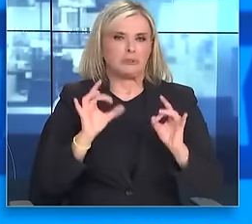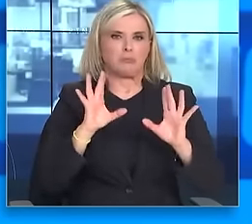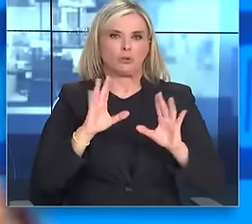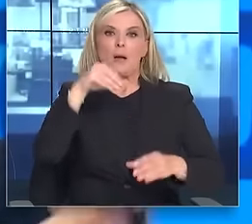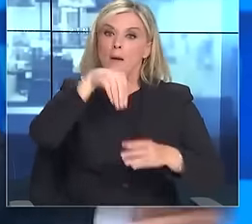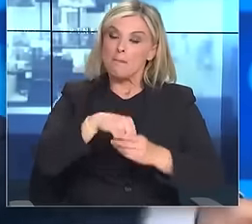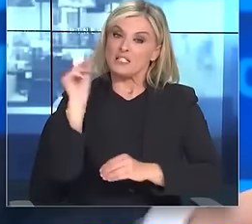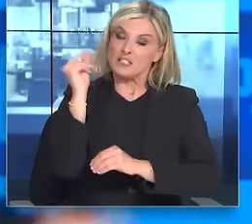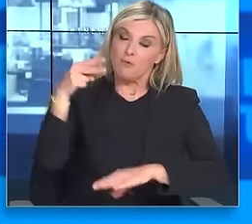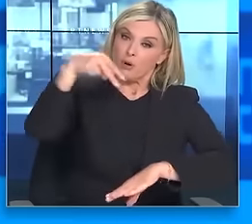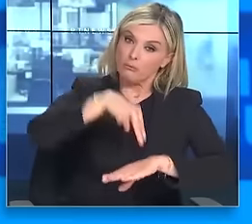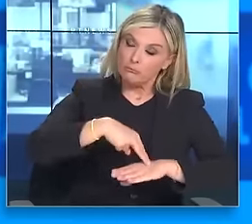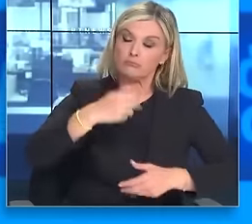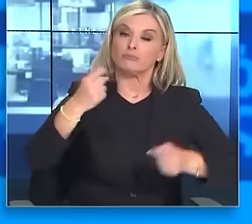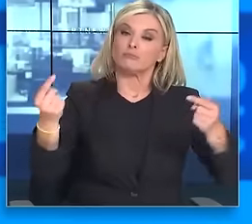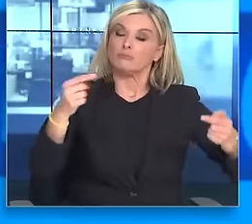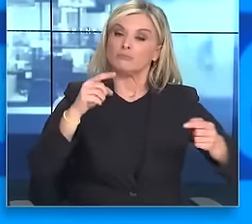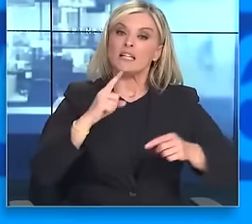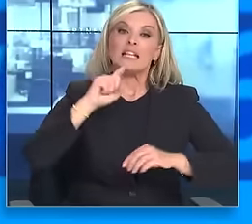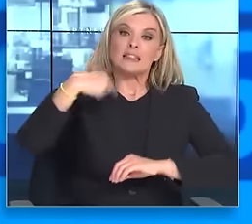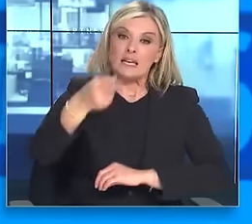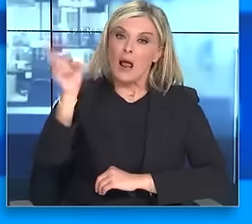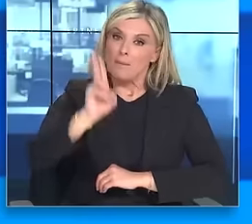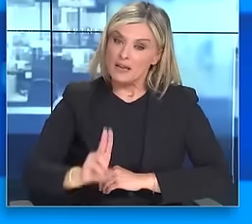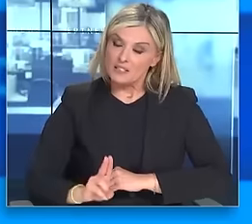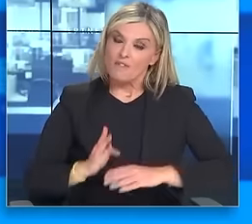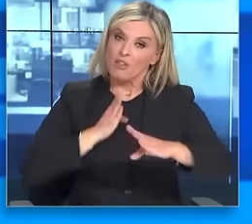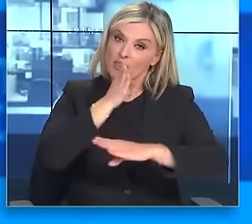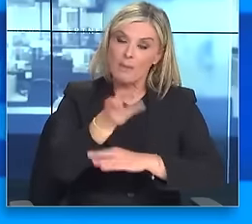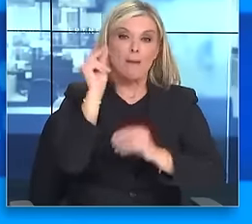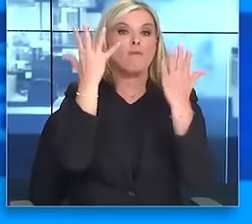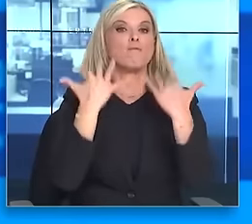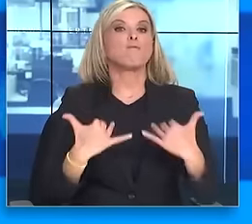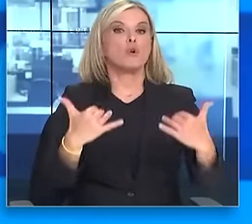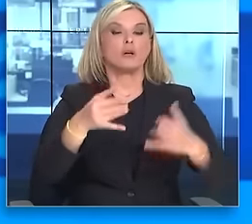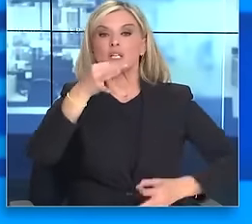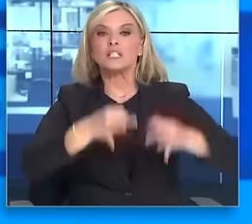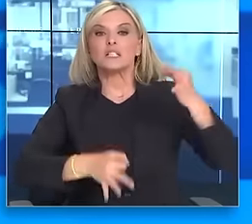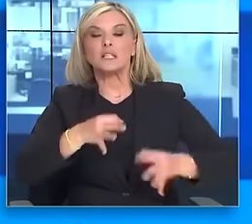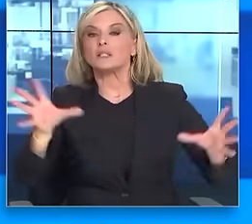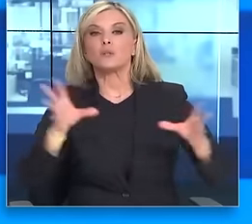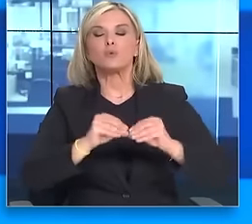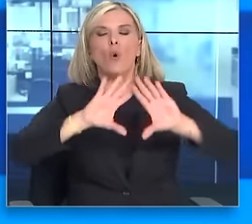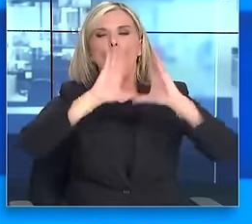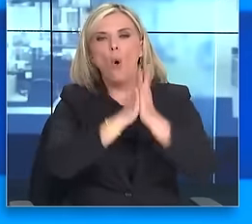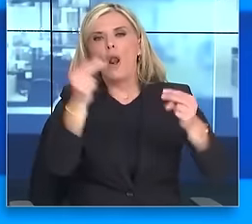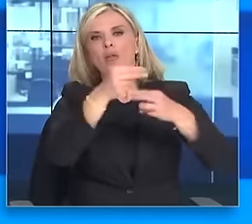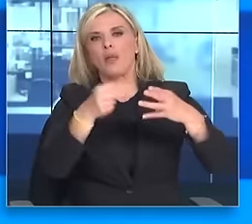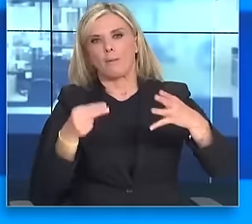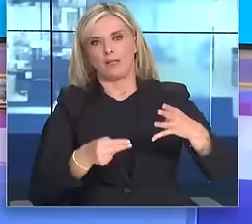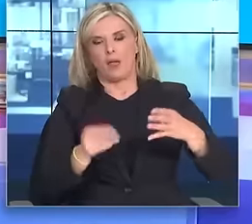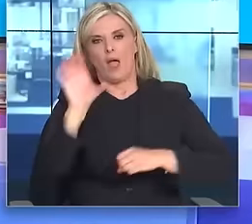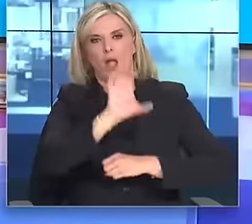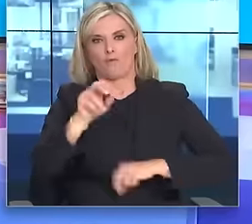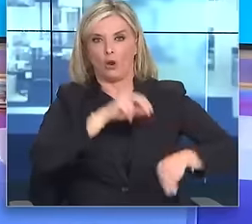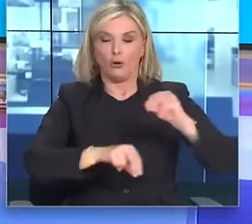Βουλή. Θα είμαστε στη Βουλή την επόμενη Παρασκευή για να συζητήσουμε ουσιαστικά εφόλυση ύλης εν όψη των ευρωεκλογών. Τώρα,